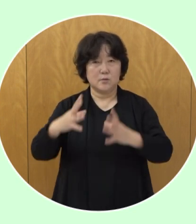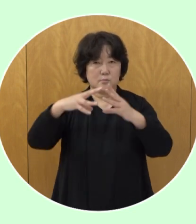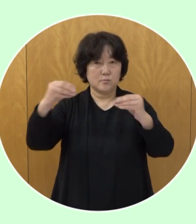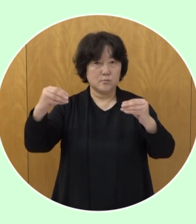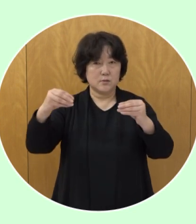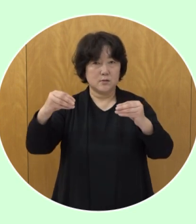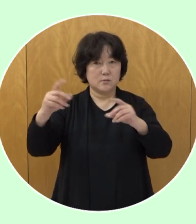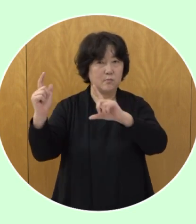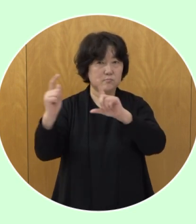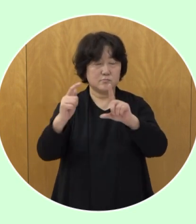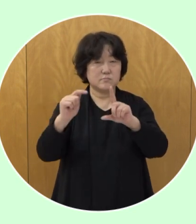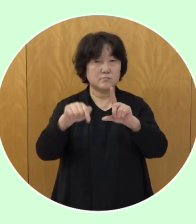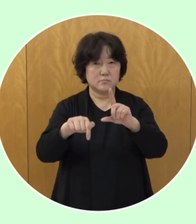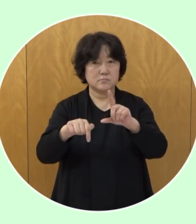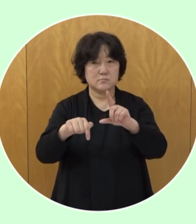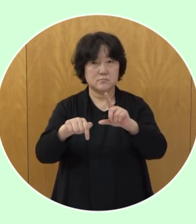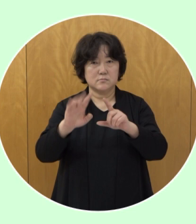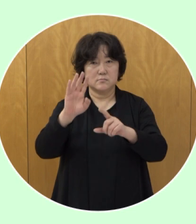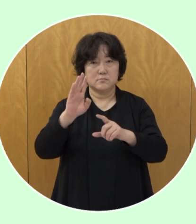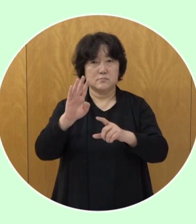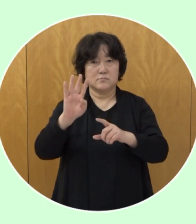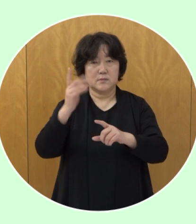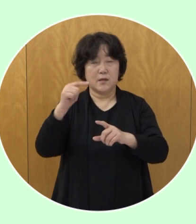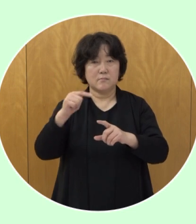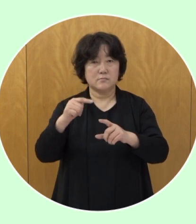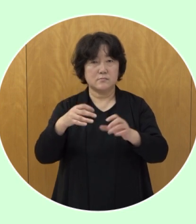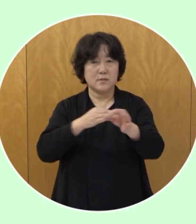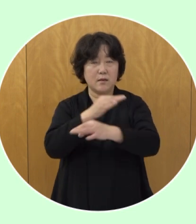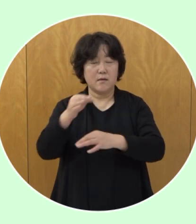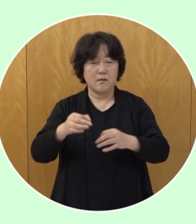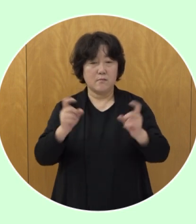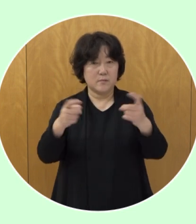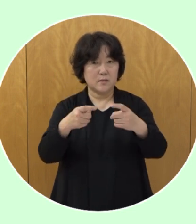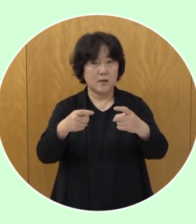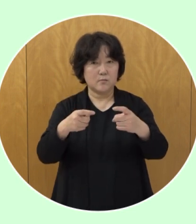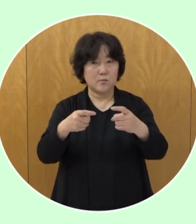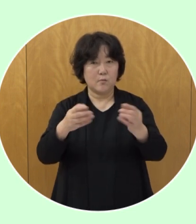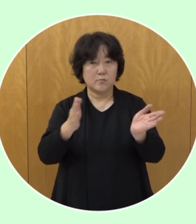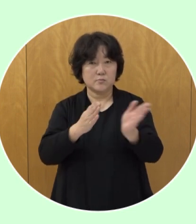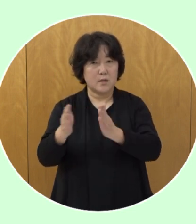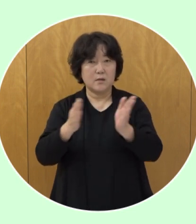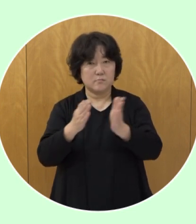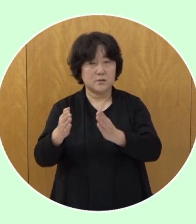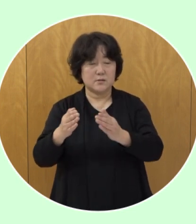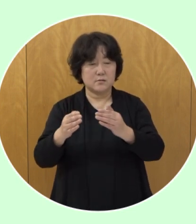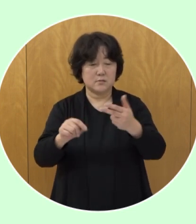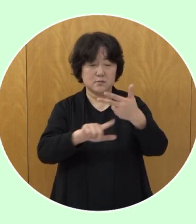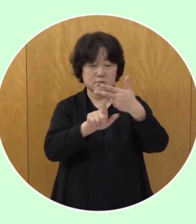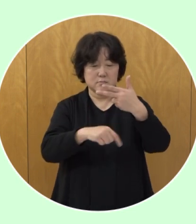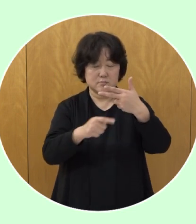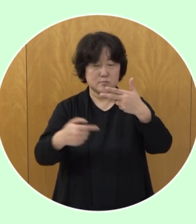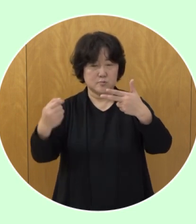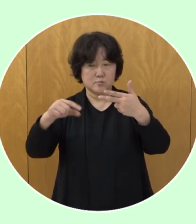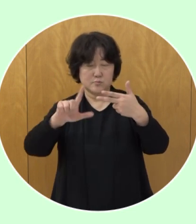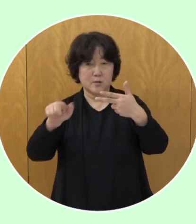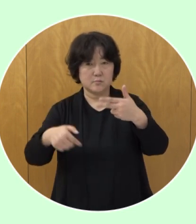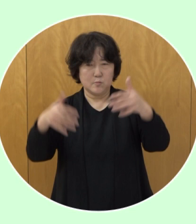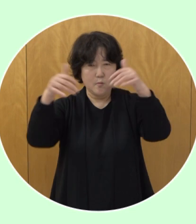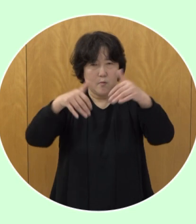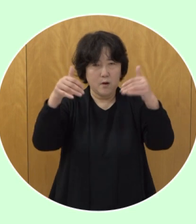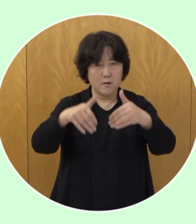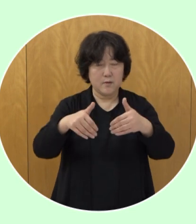う県営港湾整備事業のほか、7月から9月に発生した大雨等にかかる水防活動